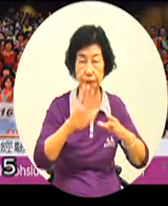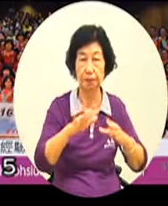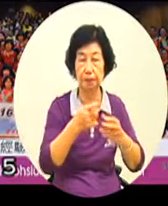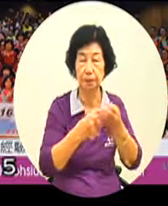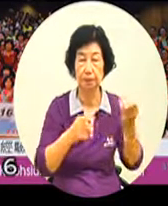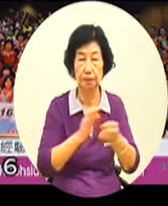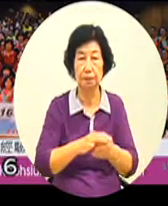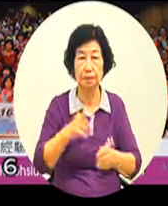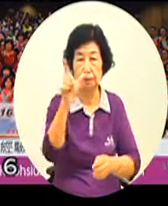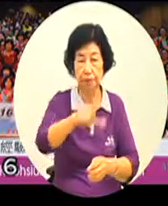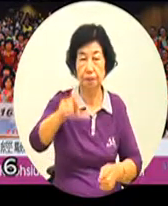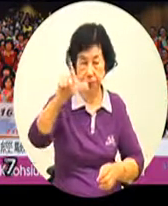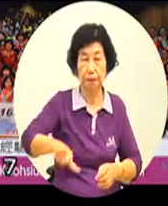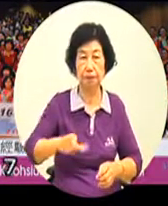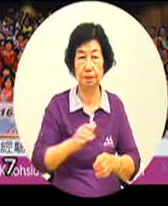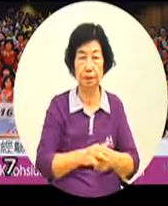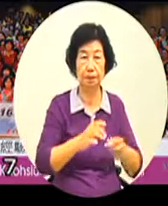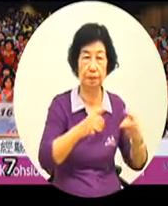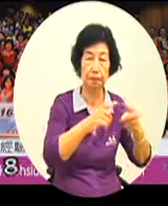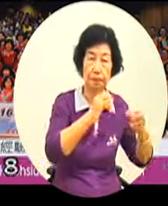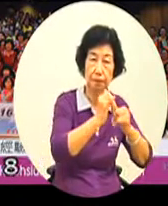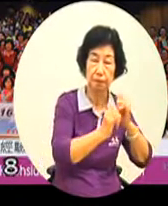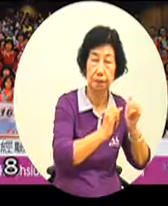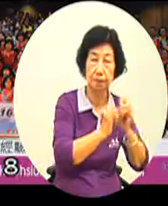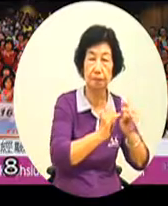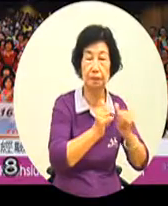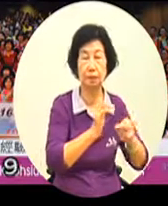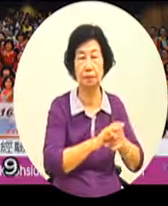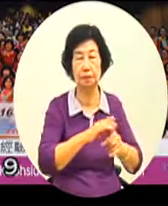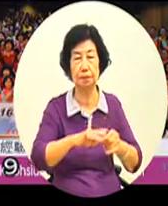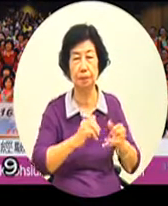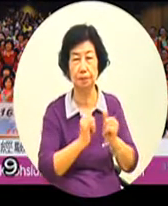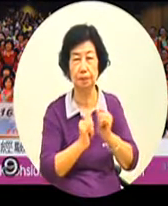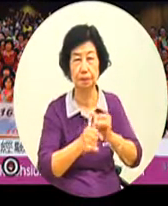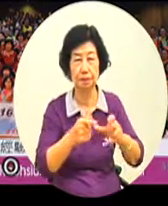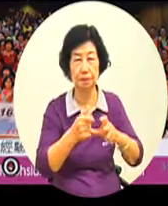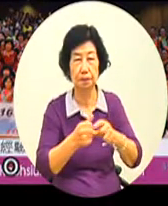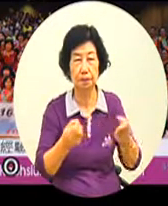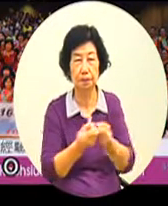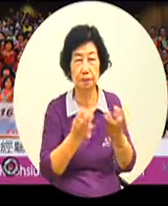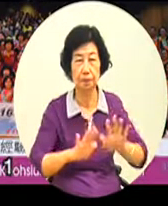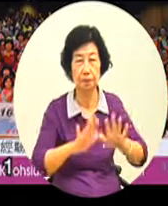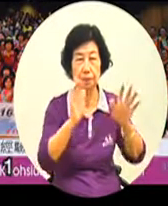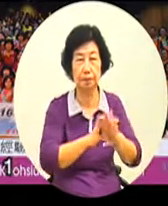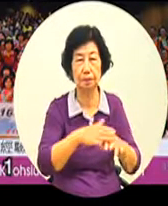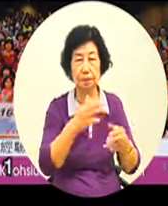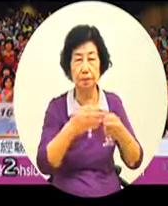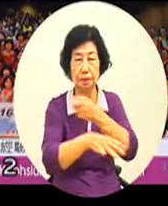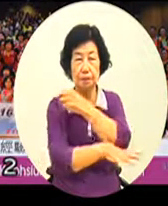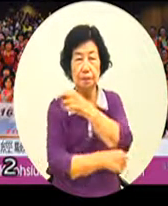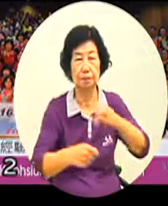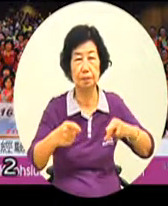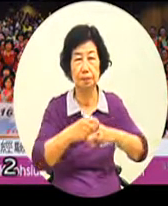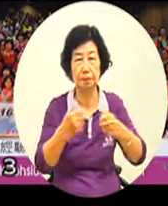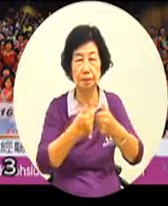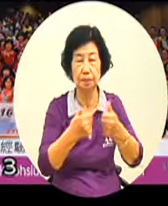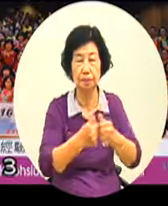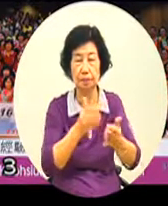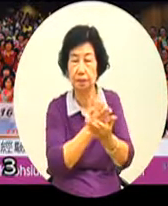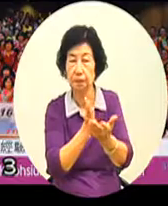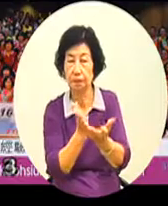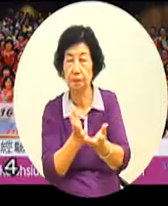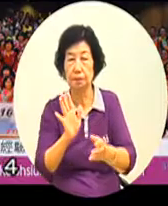括人民团体、社区发展协会、基金会跟合作社等等，所以有各式各样的一个会务，我们都持续